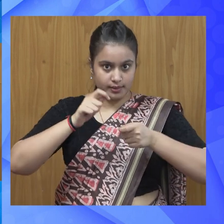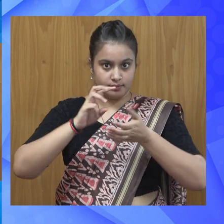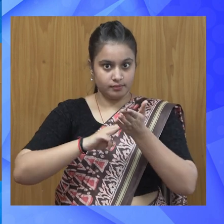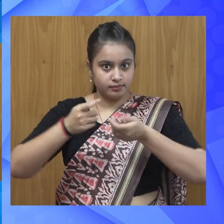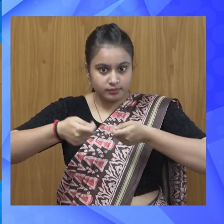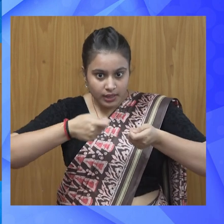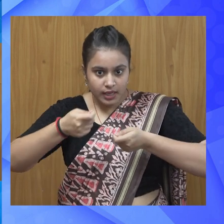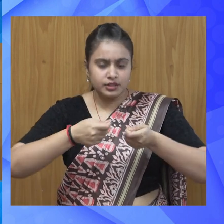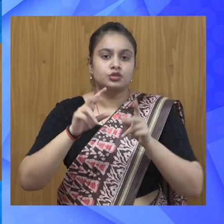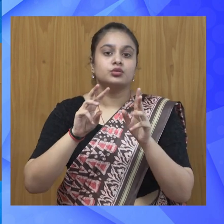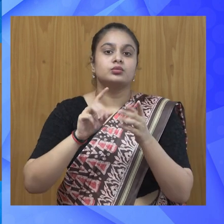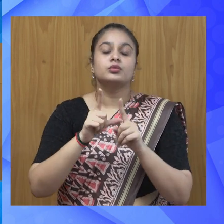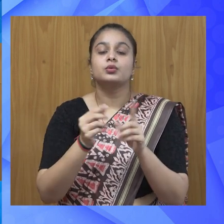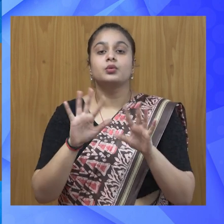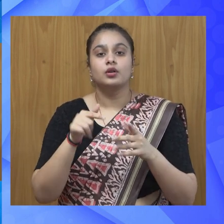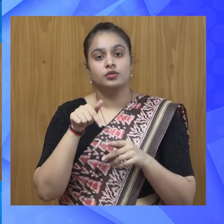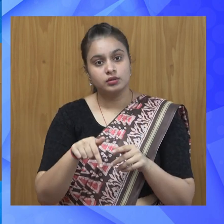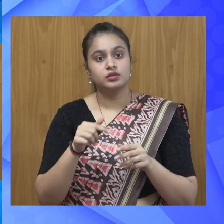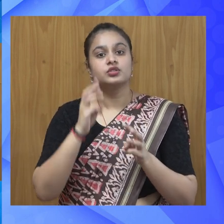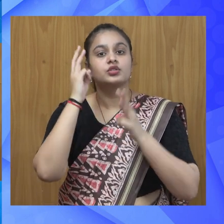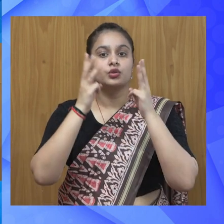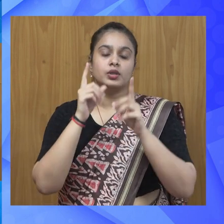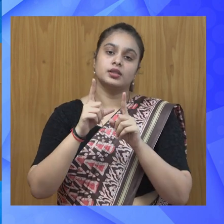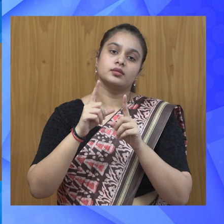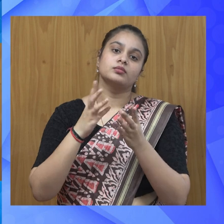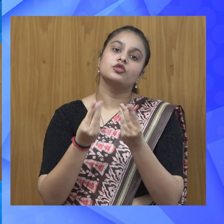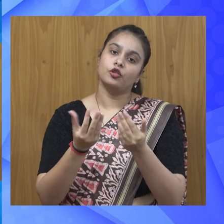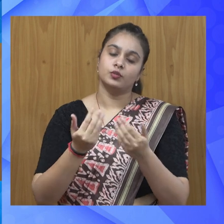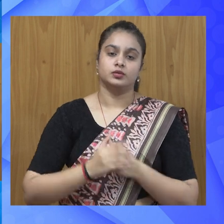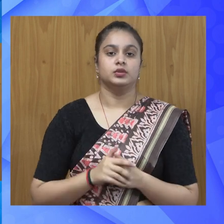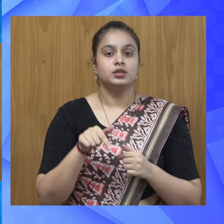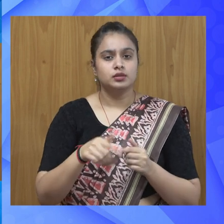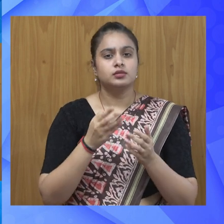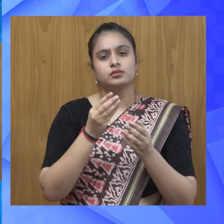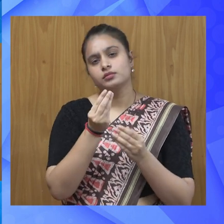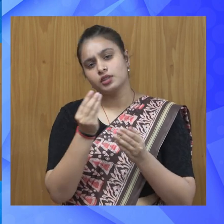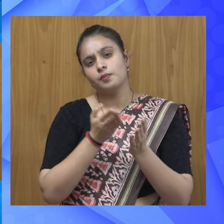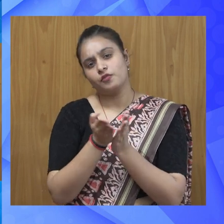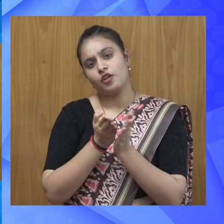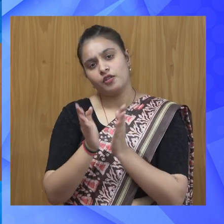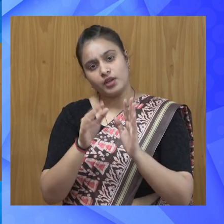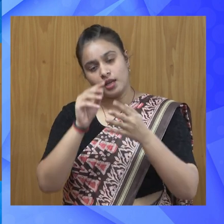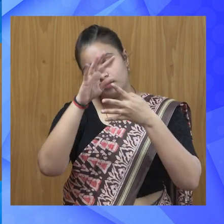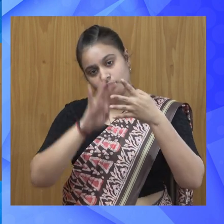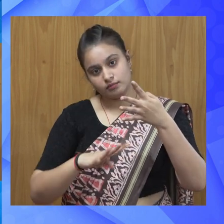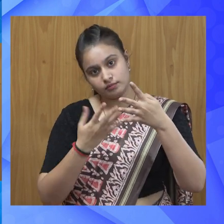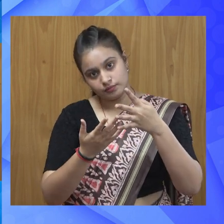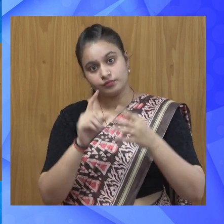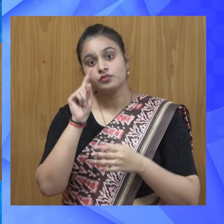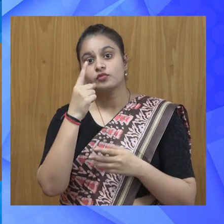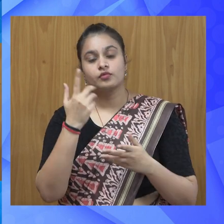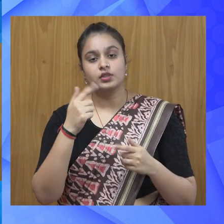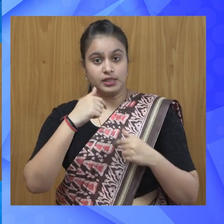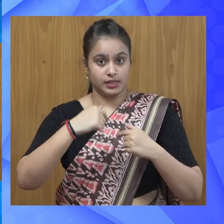कैसे उसको हैंडल करना है, तो इसी प्रकार से हम स्ट्रेस को डील कर सकते हैं। ये कुछ तरीके हैं, हालांकि और भी तरीके हैं। पहला हो गया